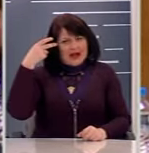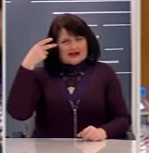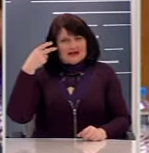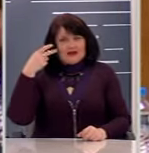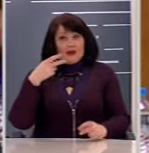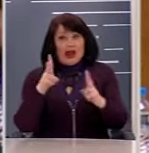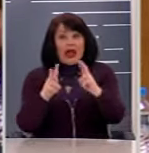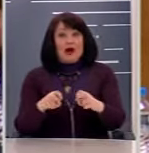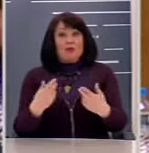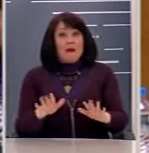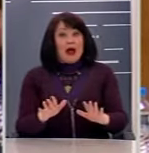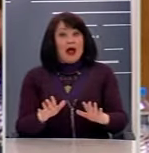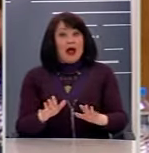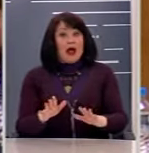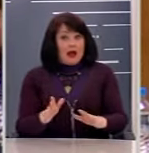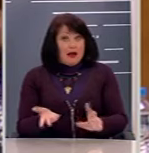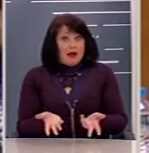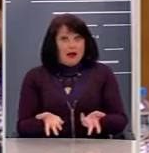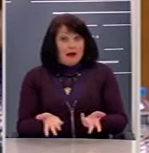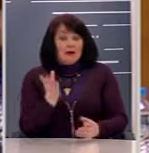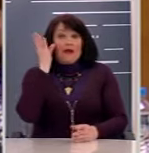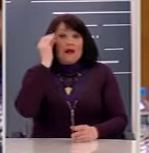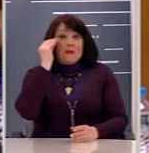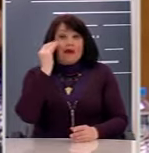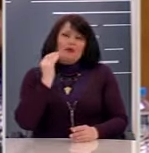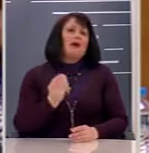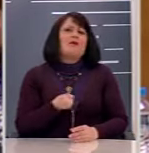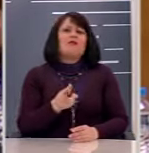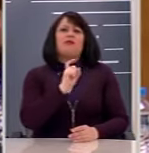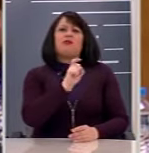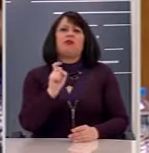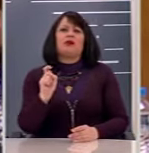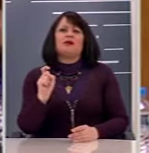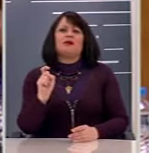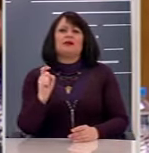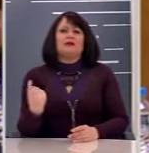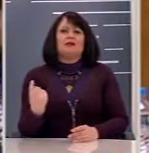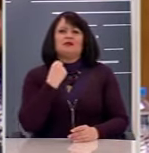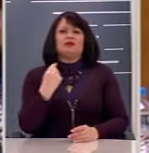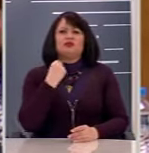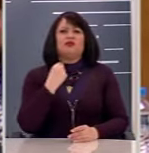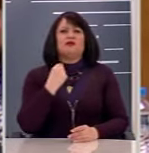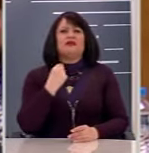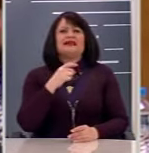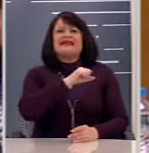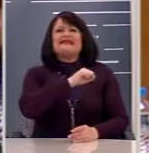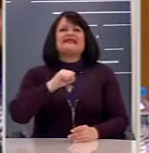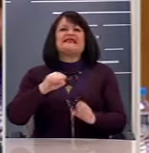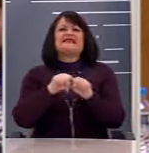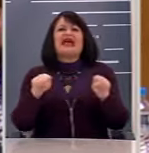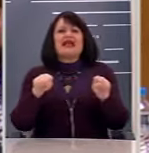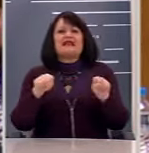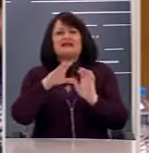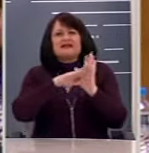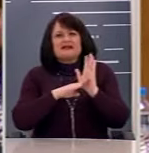κανέναν έλεγχο? Θα μάθουμε πόσα εκατομμύρια χάθηκαν εκεί από τα στέντ που τα αγόραζαν σε τριπλάσια